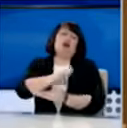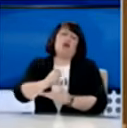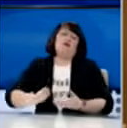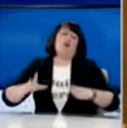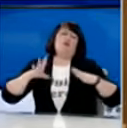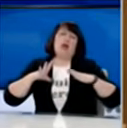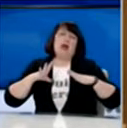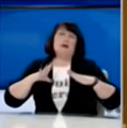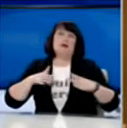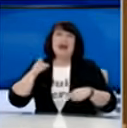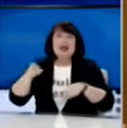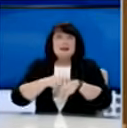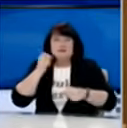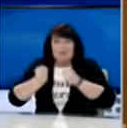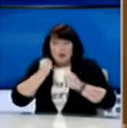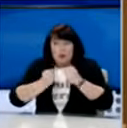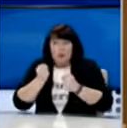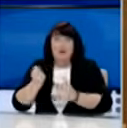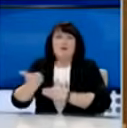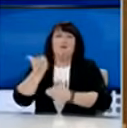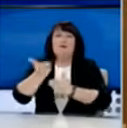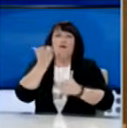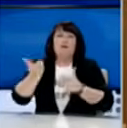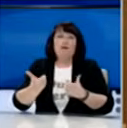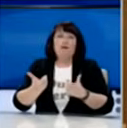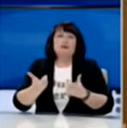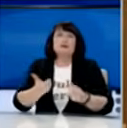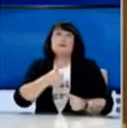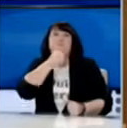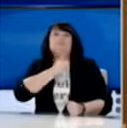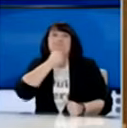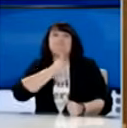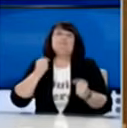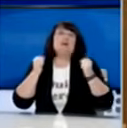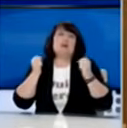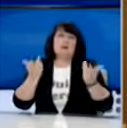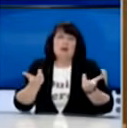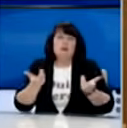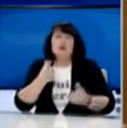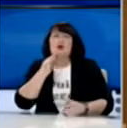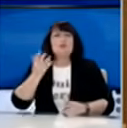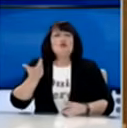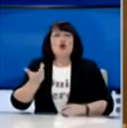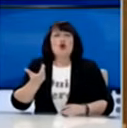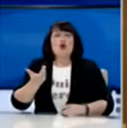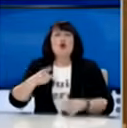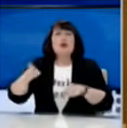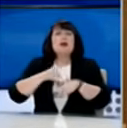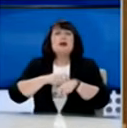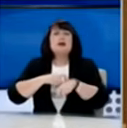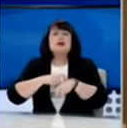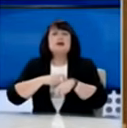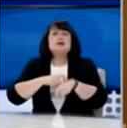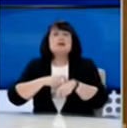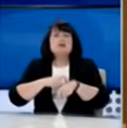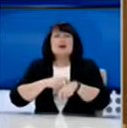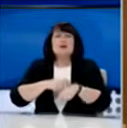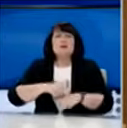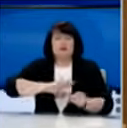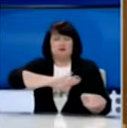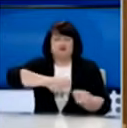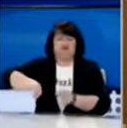μάχονται, δρούν στα όρια των δυνάμεών τους, για ποιο λόγο εκείνη την ώρα